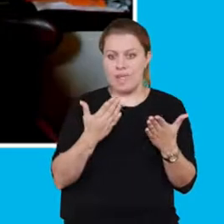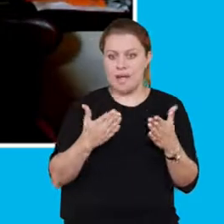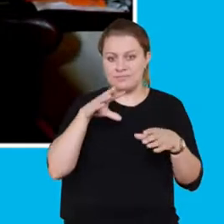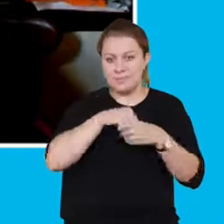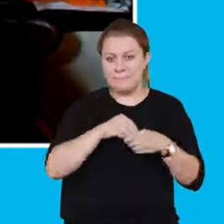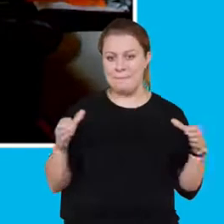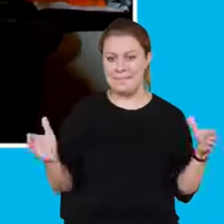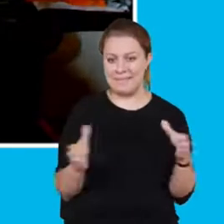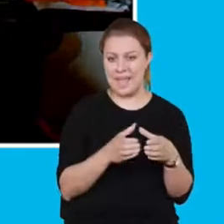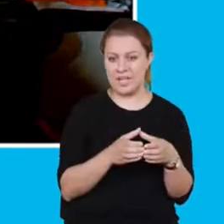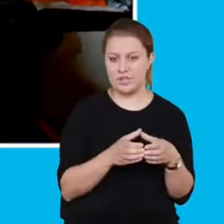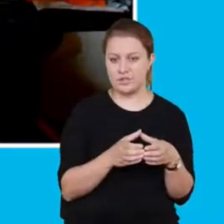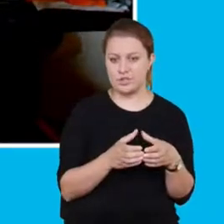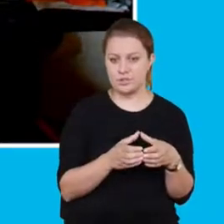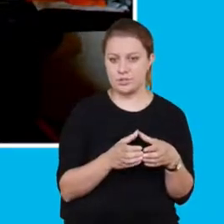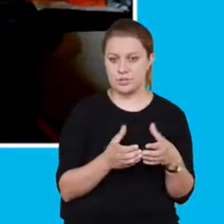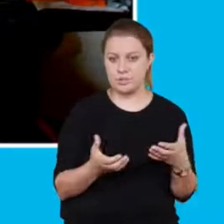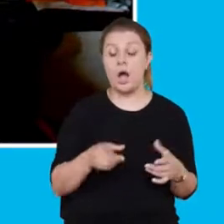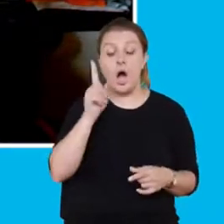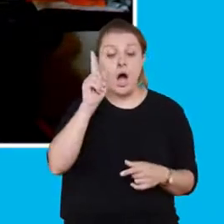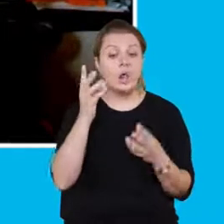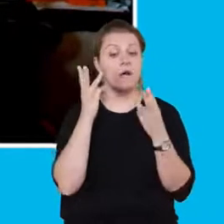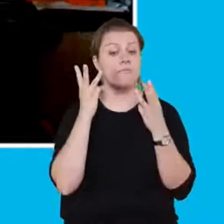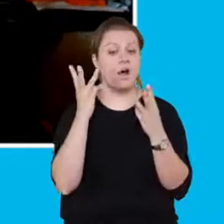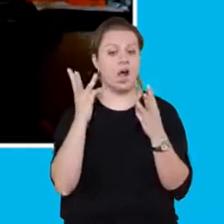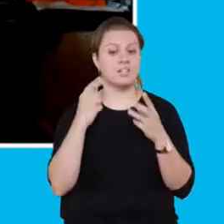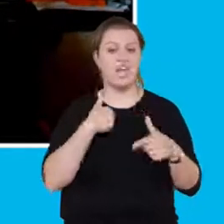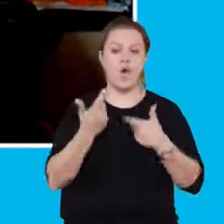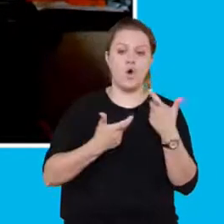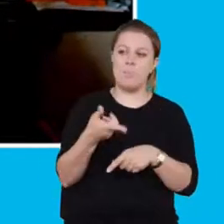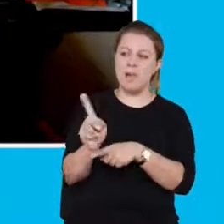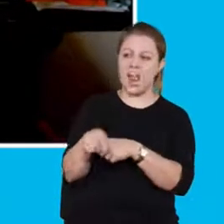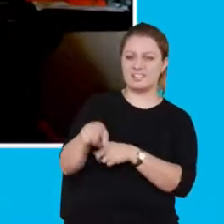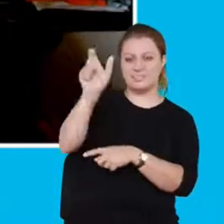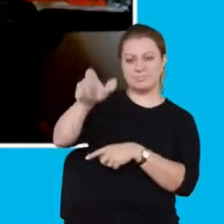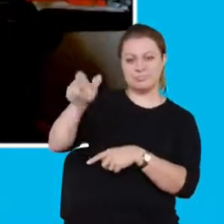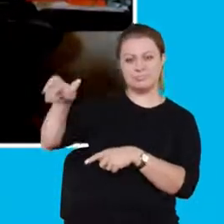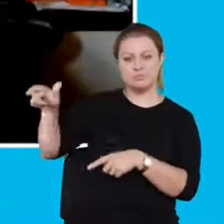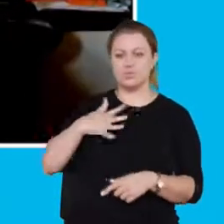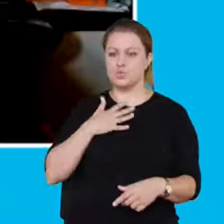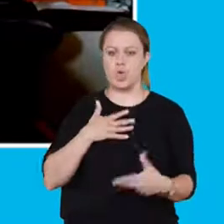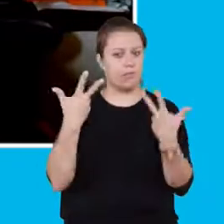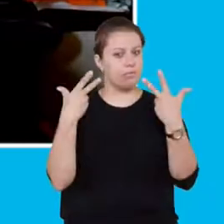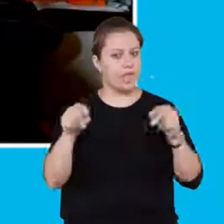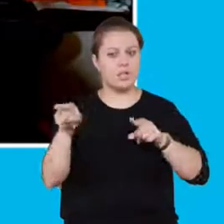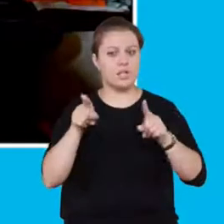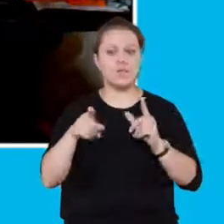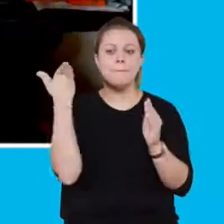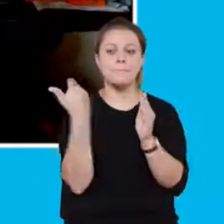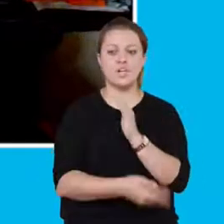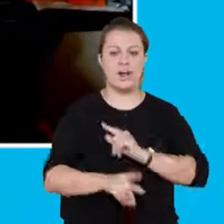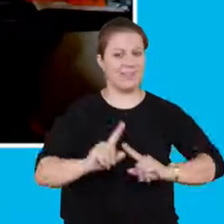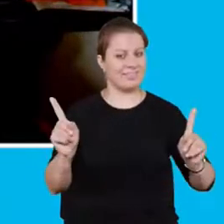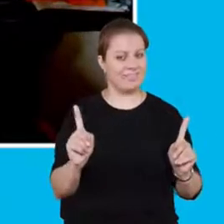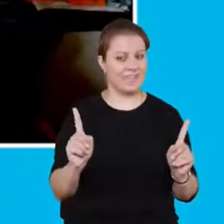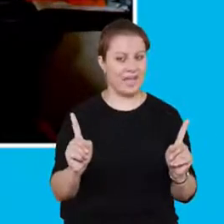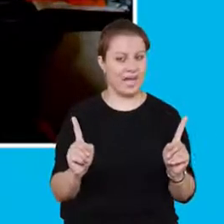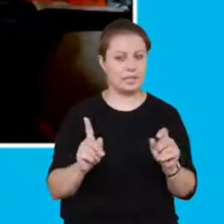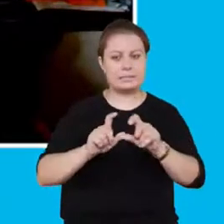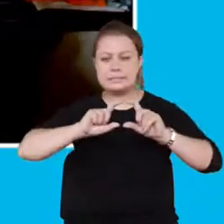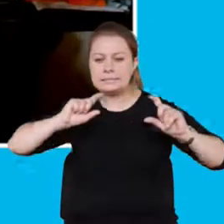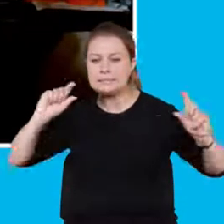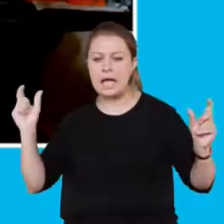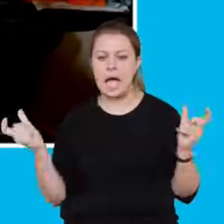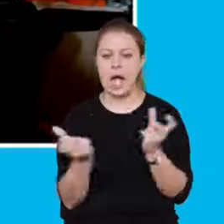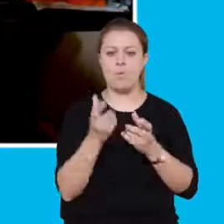ale ważnym. Ja bym tego nie lekceważył. To nie jest przegrana, bo on będzie, że tak powiem, cały czas obecny w